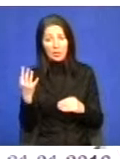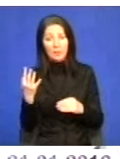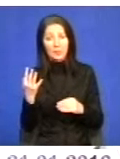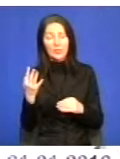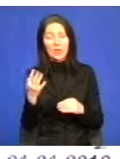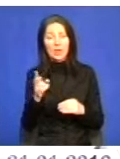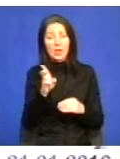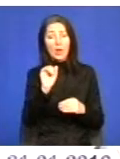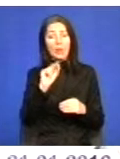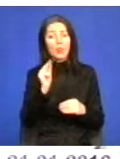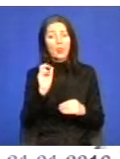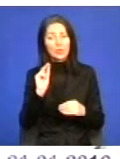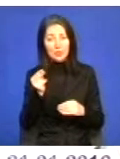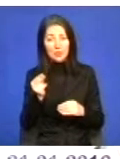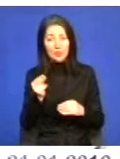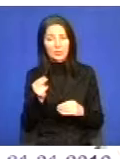34,4. Бучацький